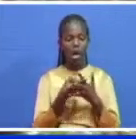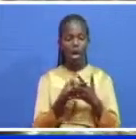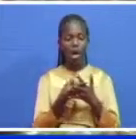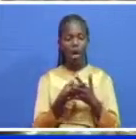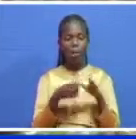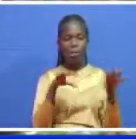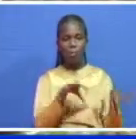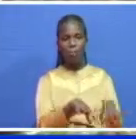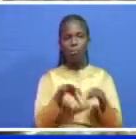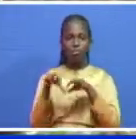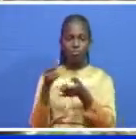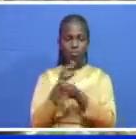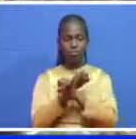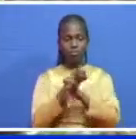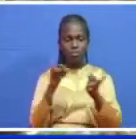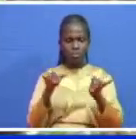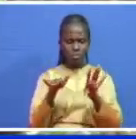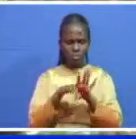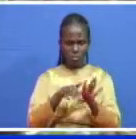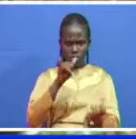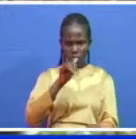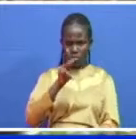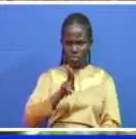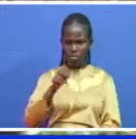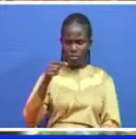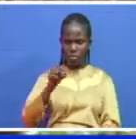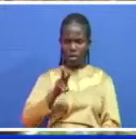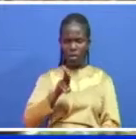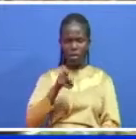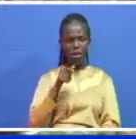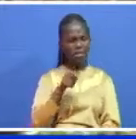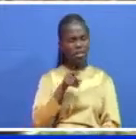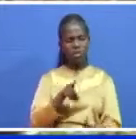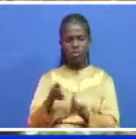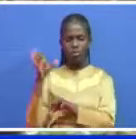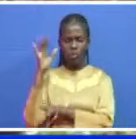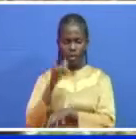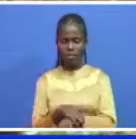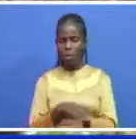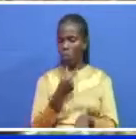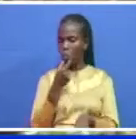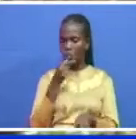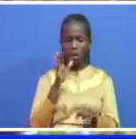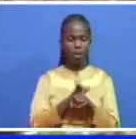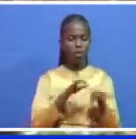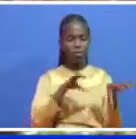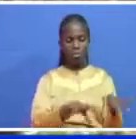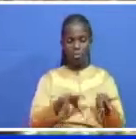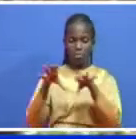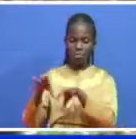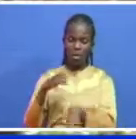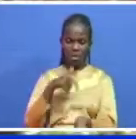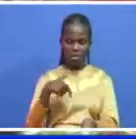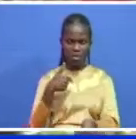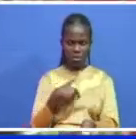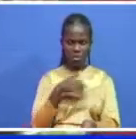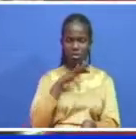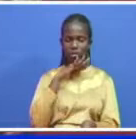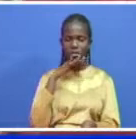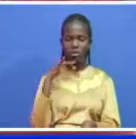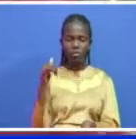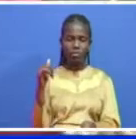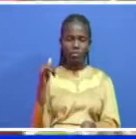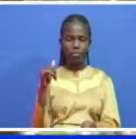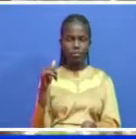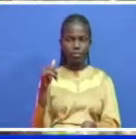witu wa Ikungu. Tusia isi keu nundu na tethe tuwa utukisaane uwa muna nundu wa soko witu kikala waili uu. Na nundu ni vwa ingipi